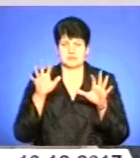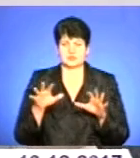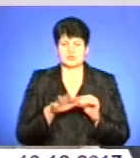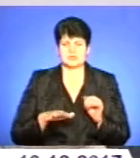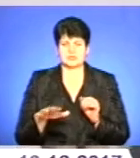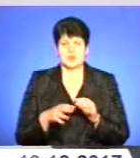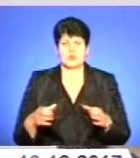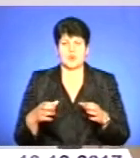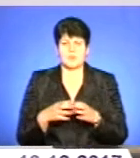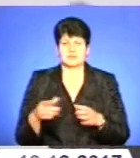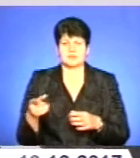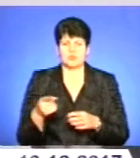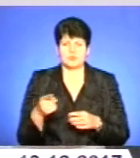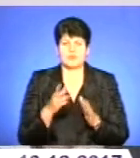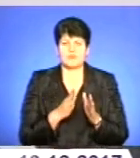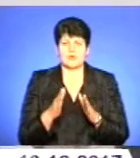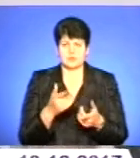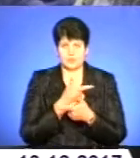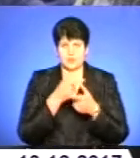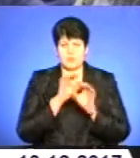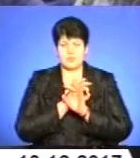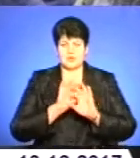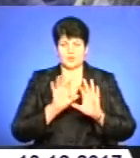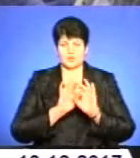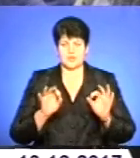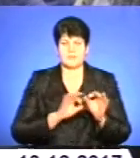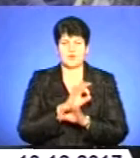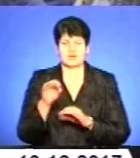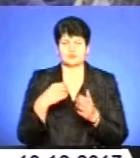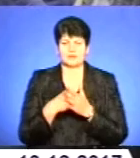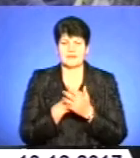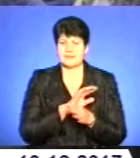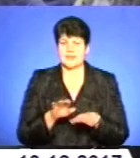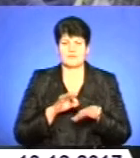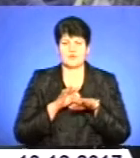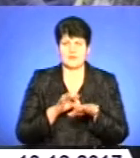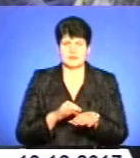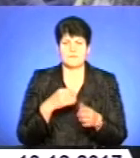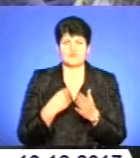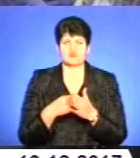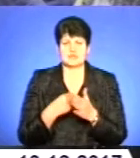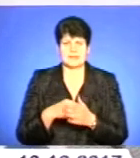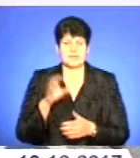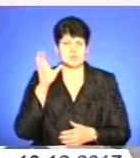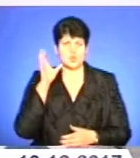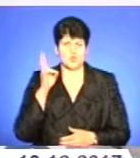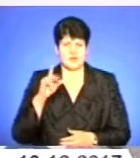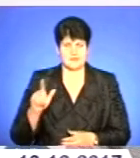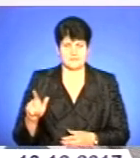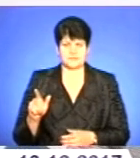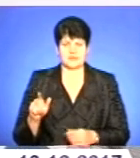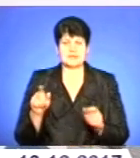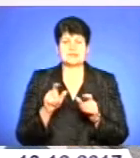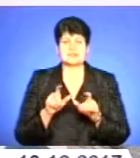територіальної громади Тернополя щодо порядку оприлюднення проекту бюджету, а також не провела бюджетних слухань. Статутом